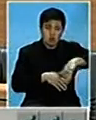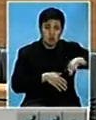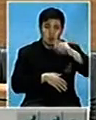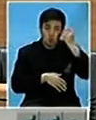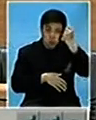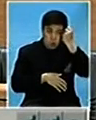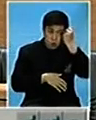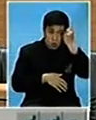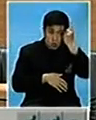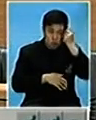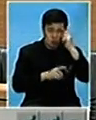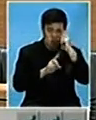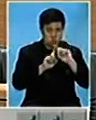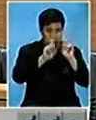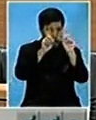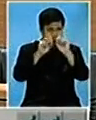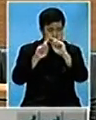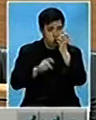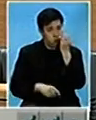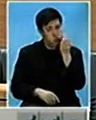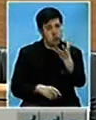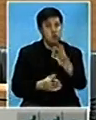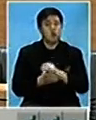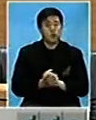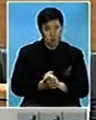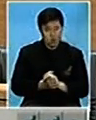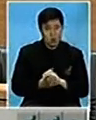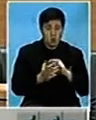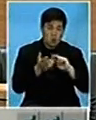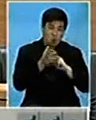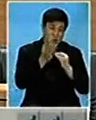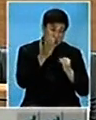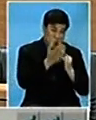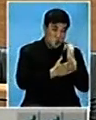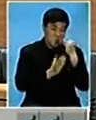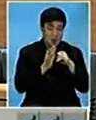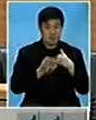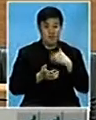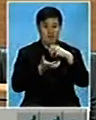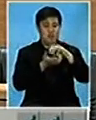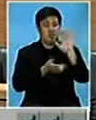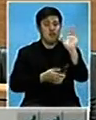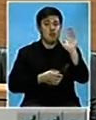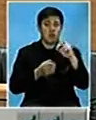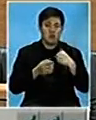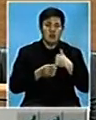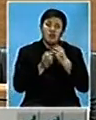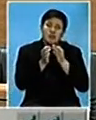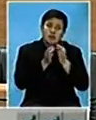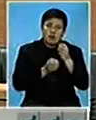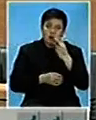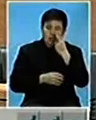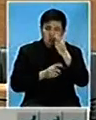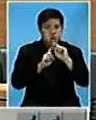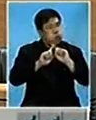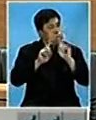ยังเห็นต่างกันเยอะมากผมไม่อยากจะพูดคำว่าถูกหรือผิดแต่ผมอยากจะพูดว่าเราเห็นต่าง